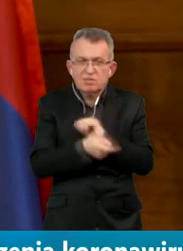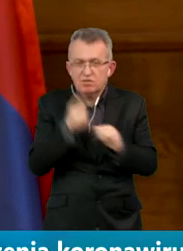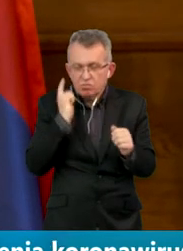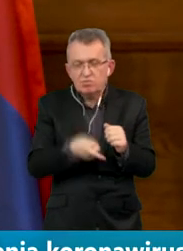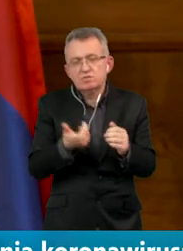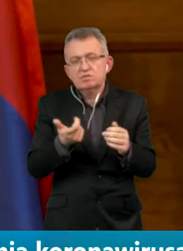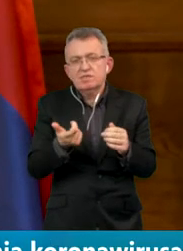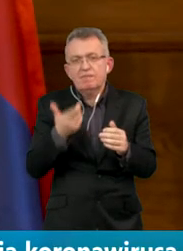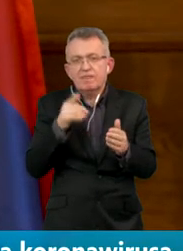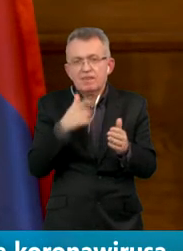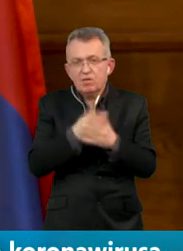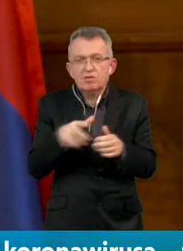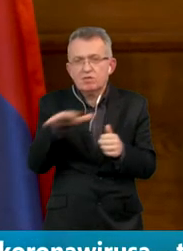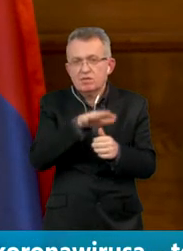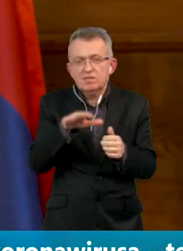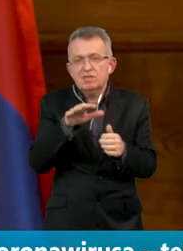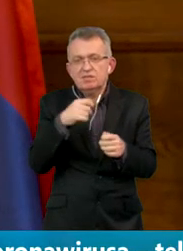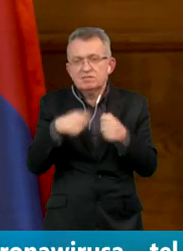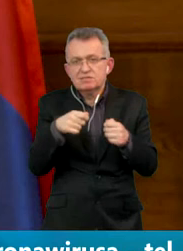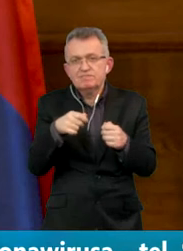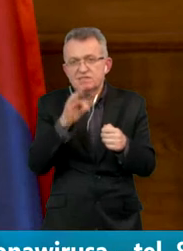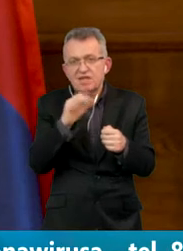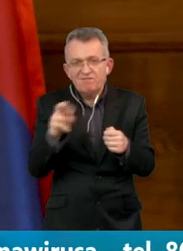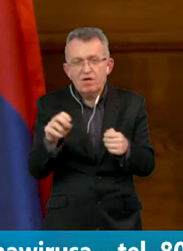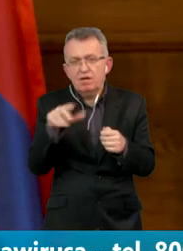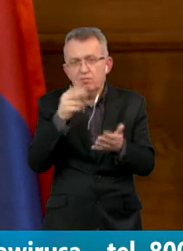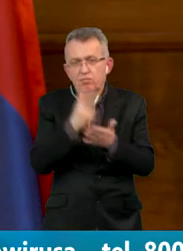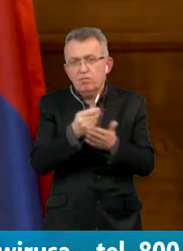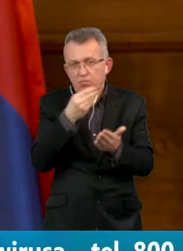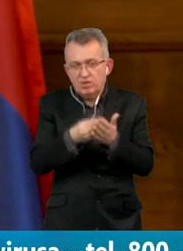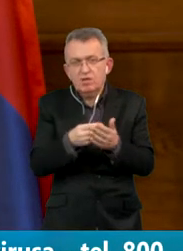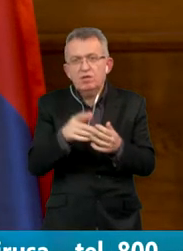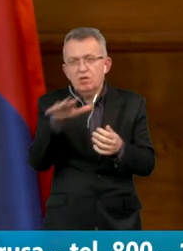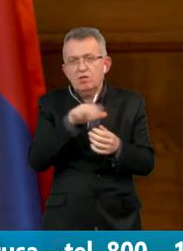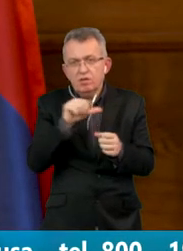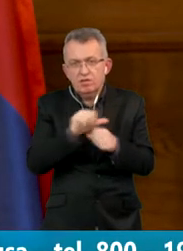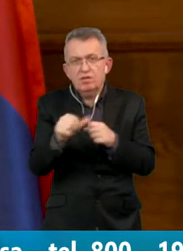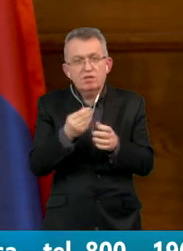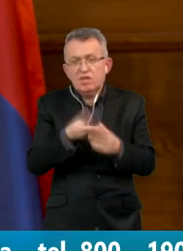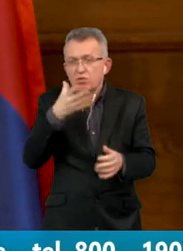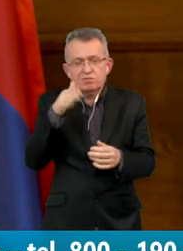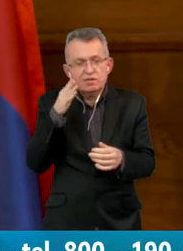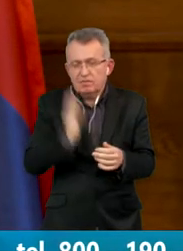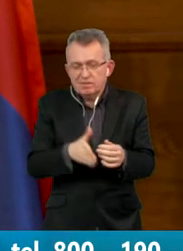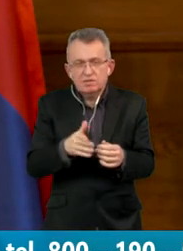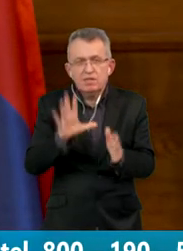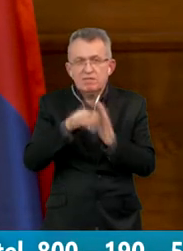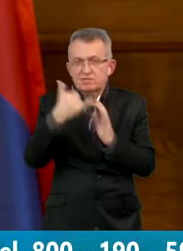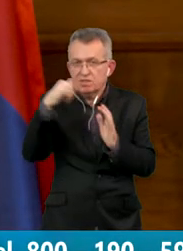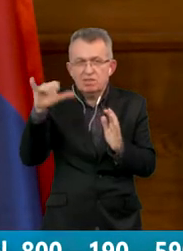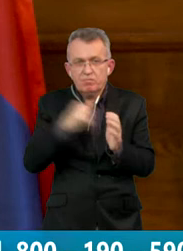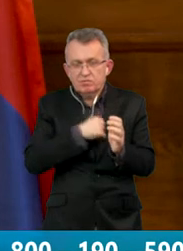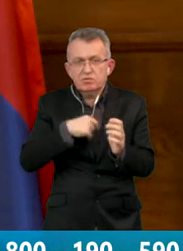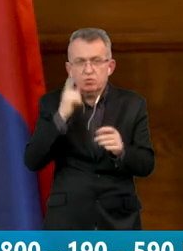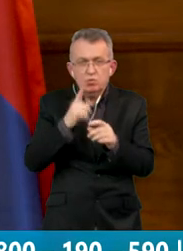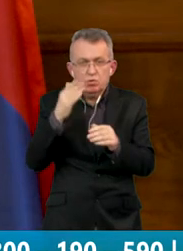Zresztą ta strefa płatnego parkowania w Szczecinie i tak nie będzie należała do najdroższych w Polsce. W wielu miastach te